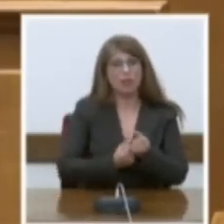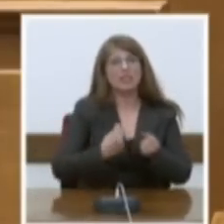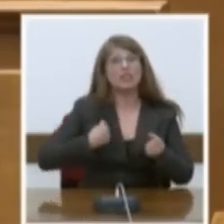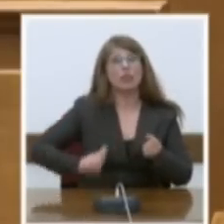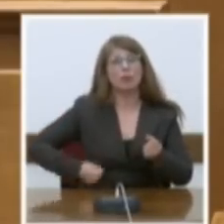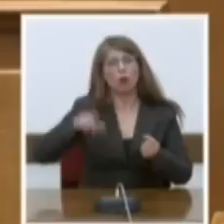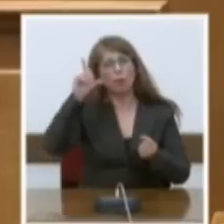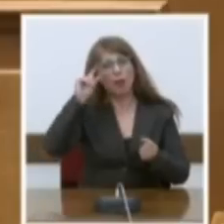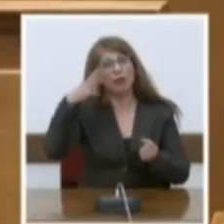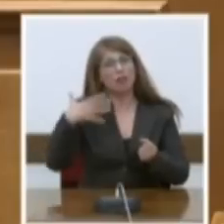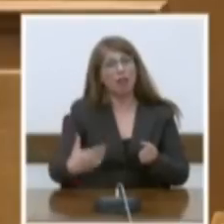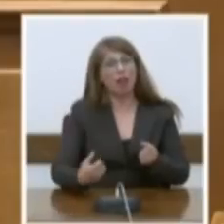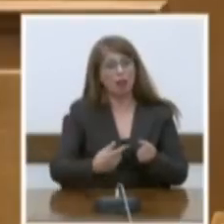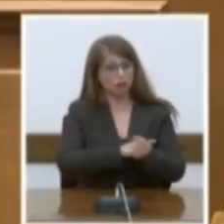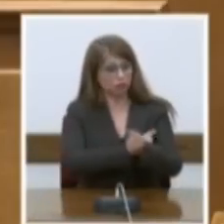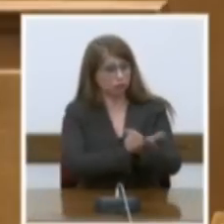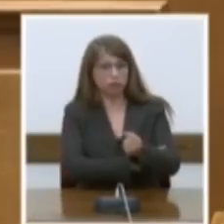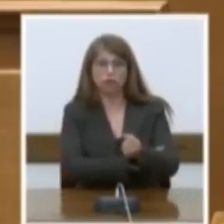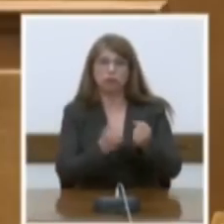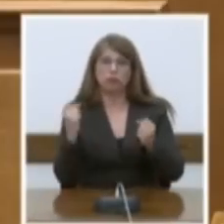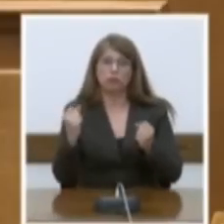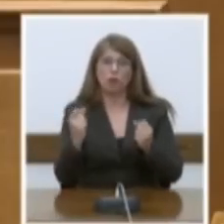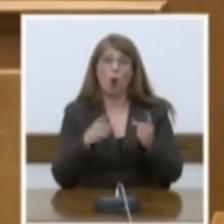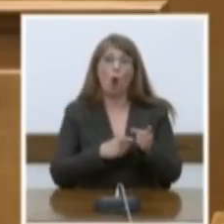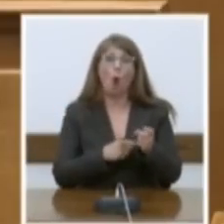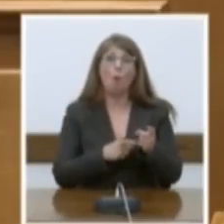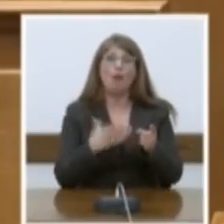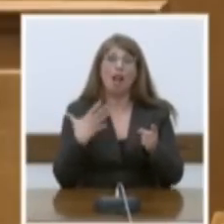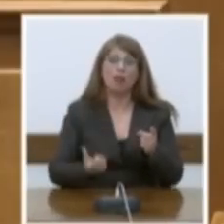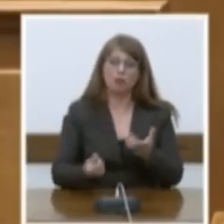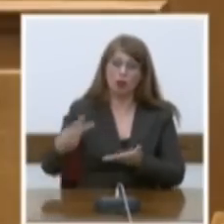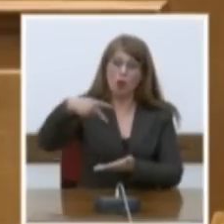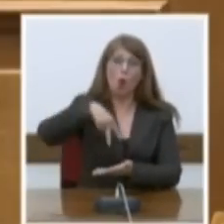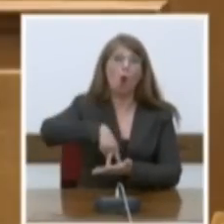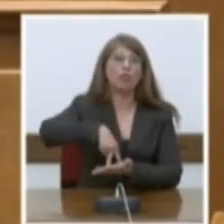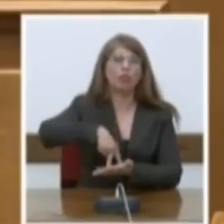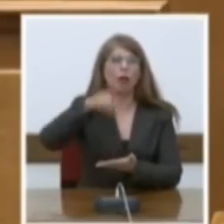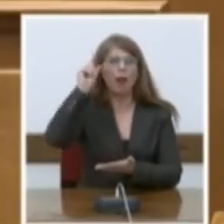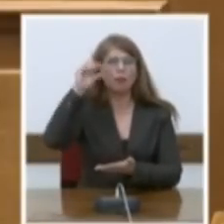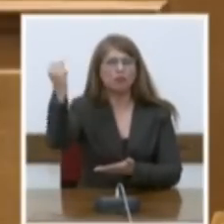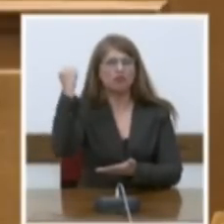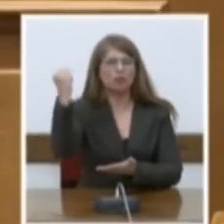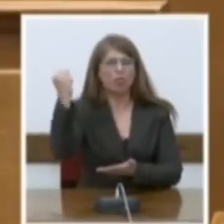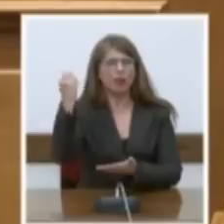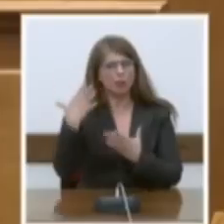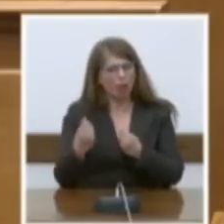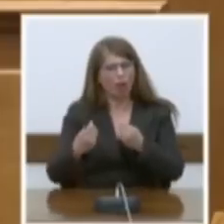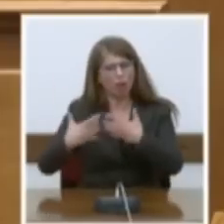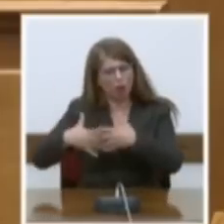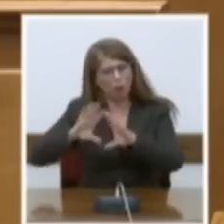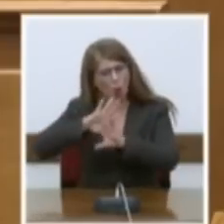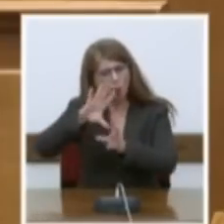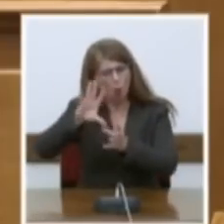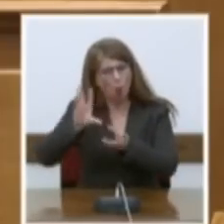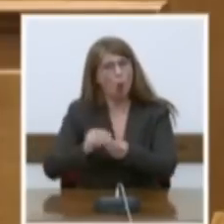έχουν εφόδια, τα εφόδια που χρειάζονται να σταθούν όρθια και να δημιουργήσουν όλα τα Ελληνόπουλα. Αλλά δεν είμαστε